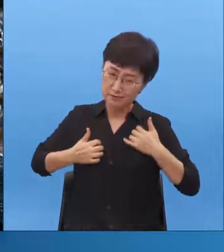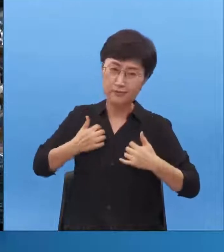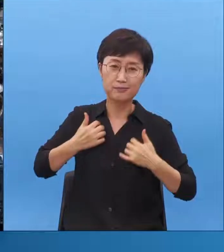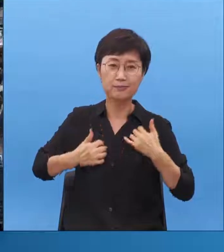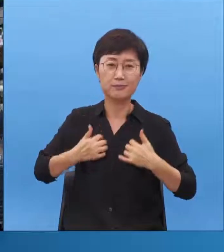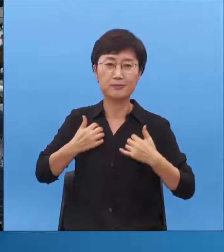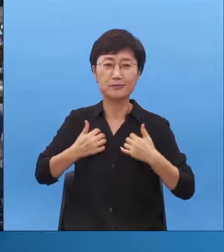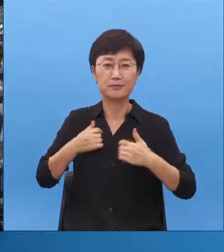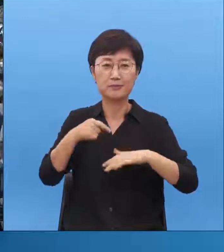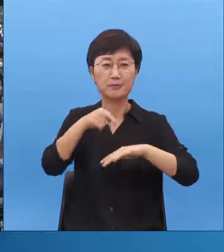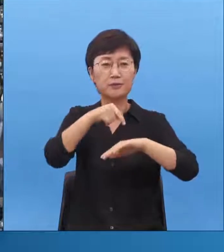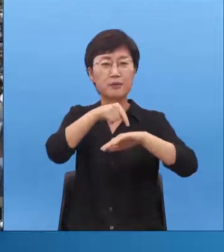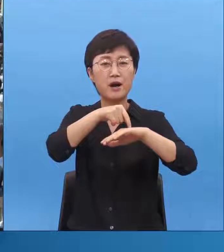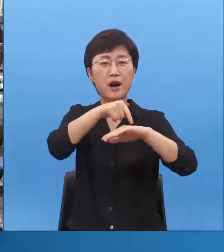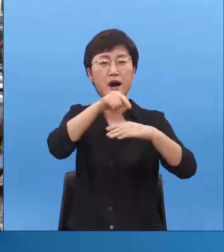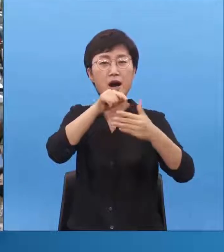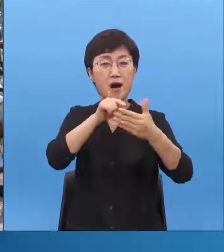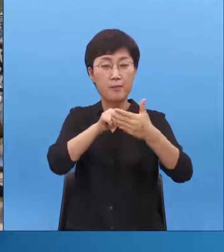누림으로